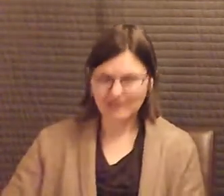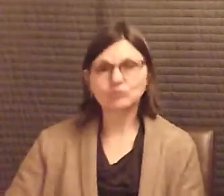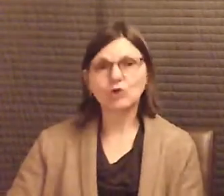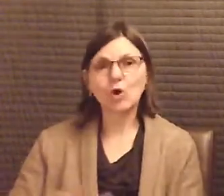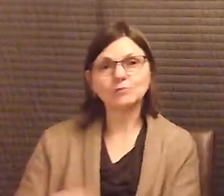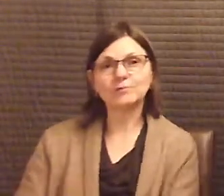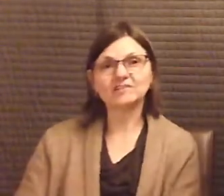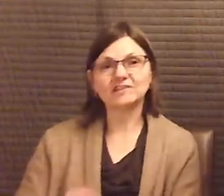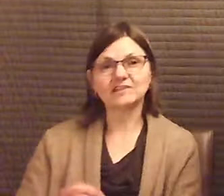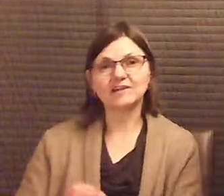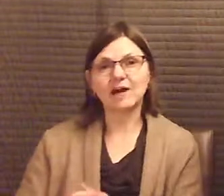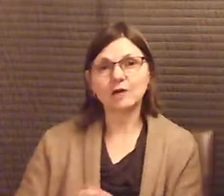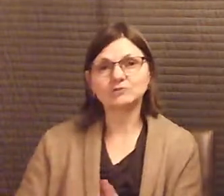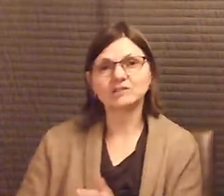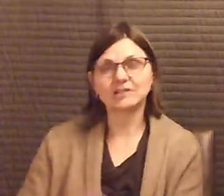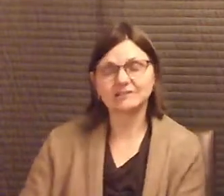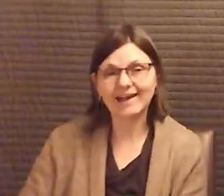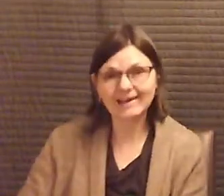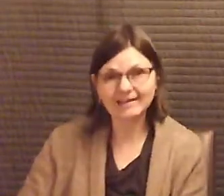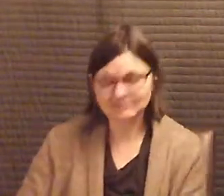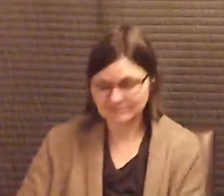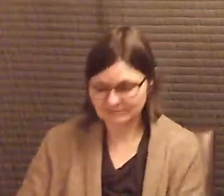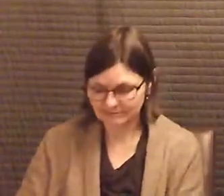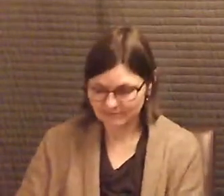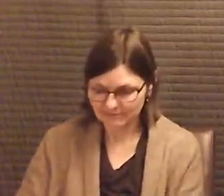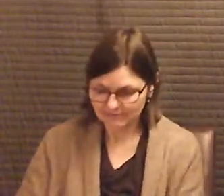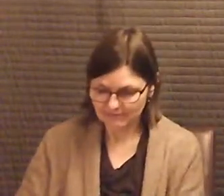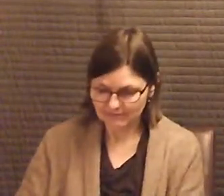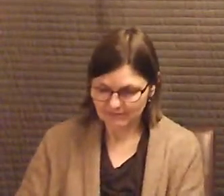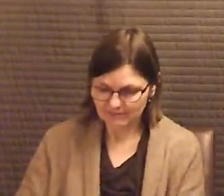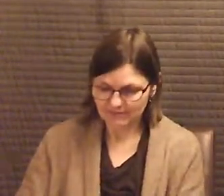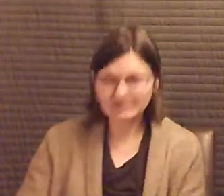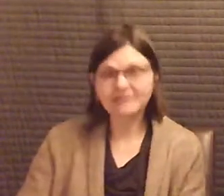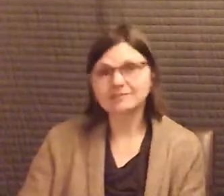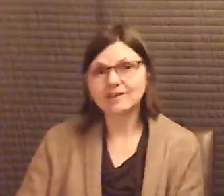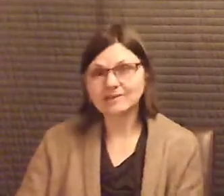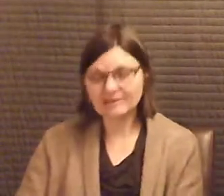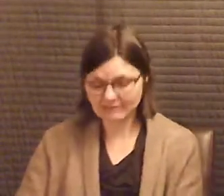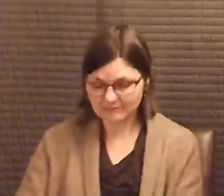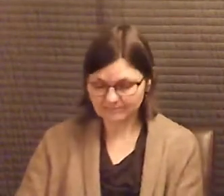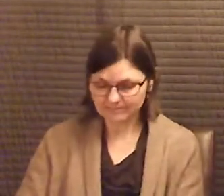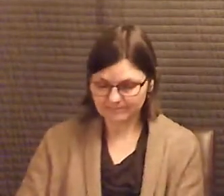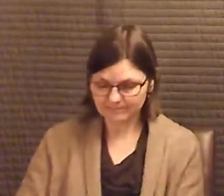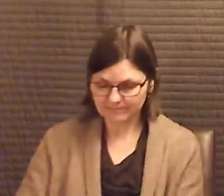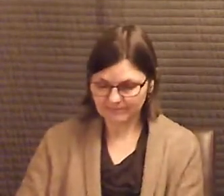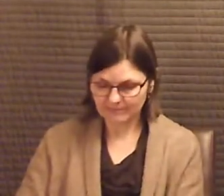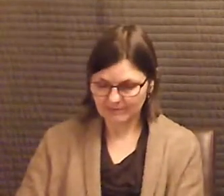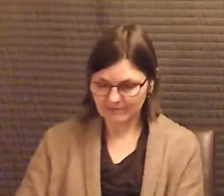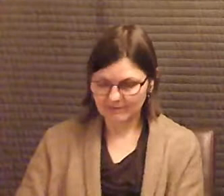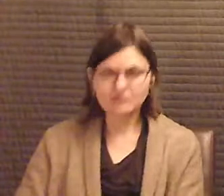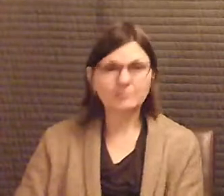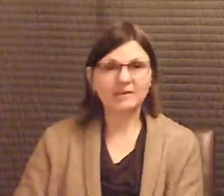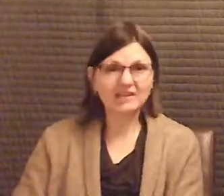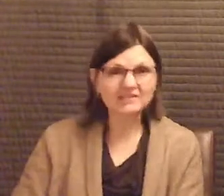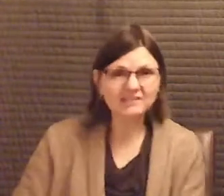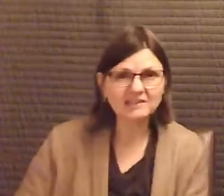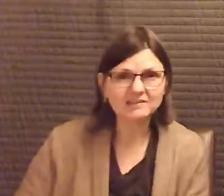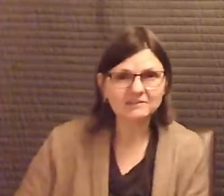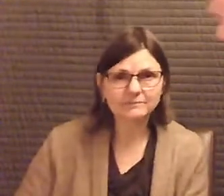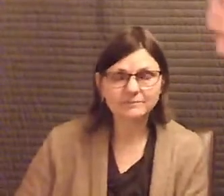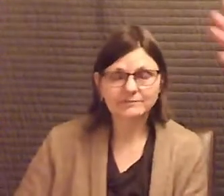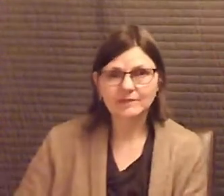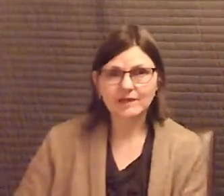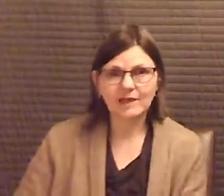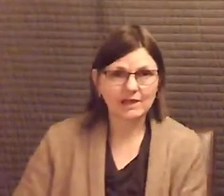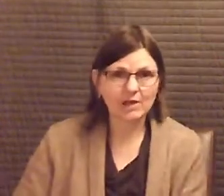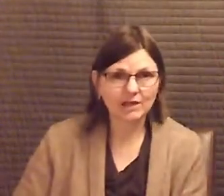en toen de overpriesters en de outfit dat zag dit seizoen bustrip nu toe in staat een 230 dit natuur ze beginnen zich niet